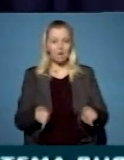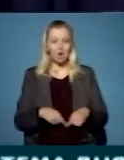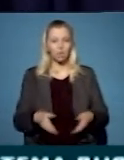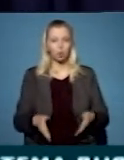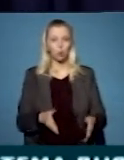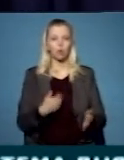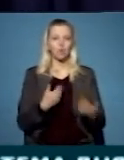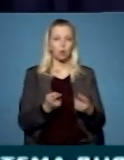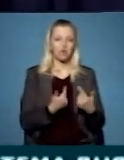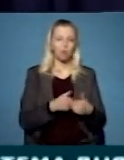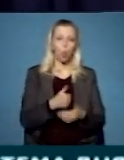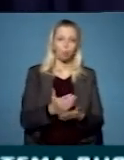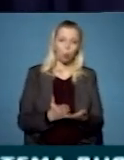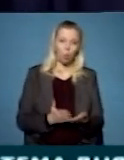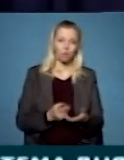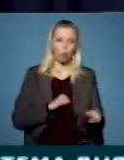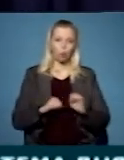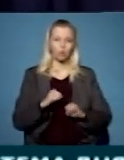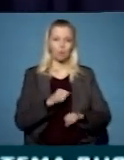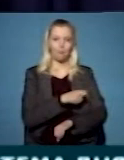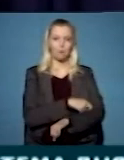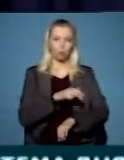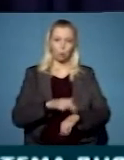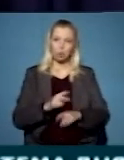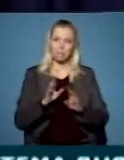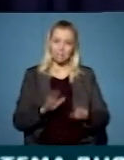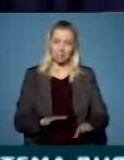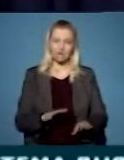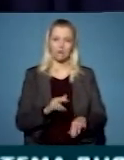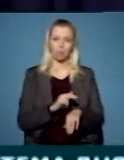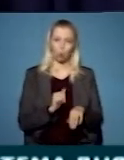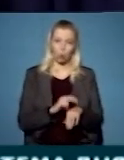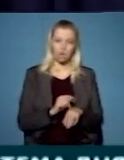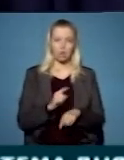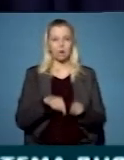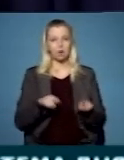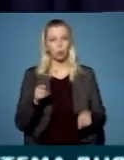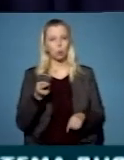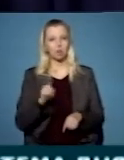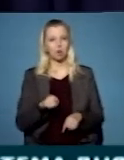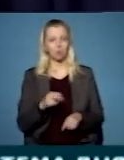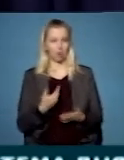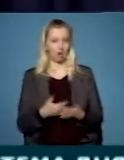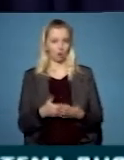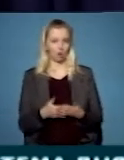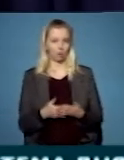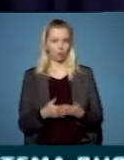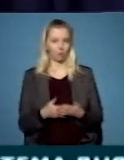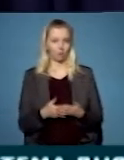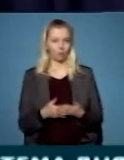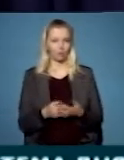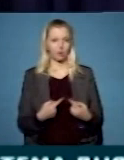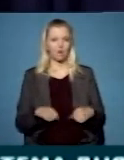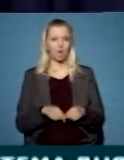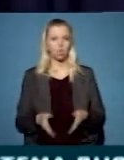що відносяться до сфери обслуговування управління патрульної поліції, і не тільки управління патрульної поліції, іноді навіть і для прикладу, да?